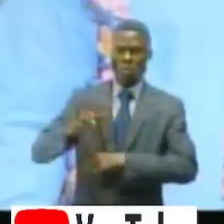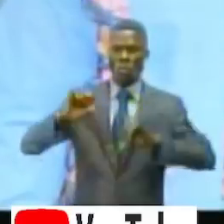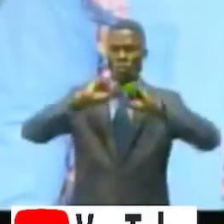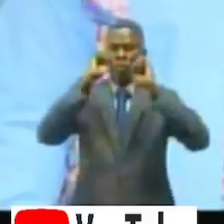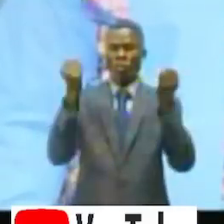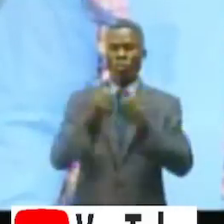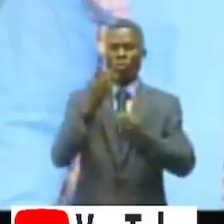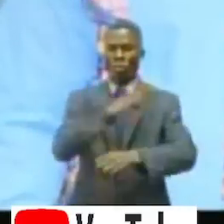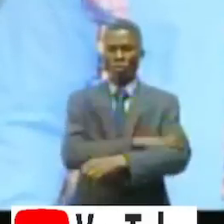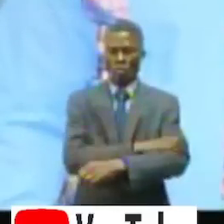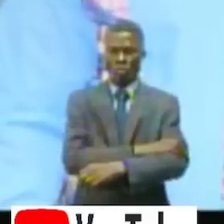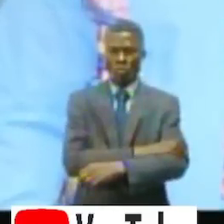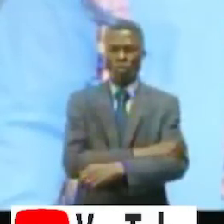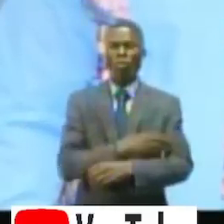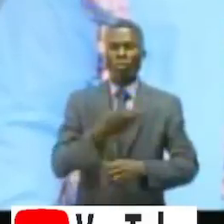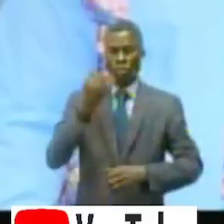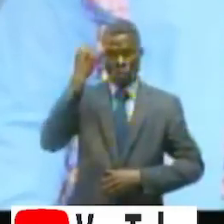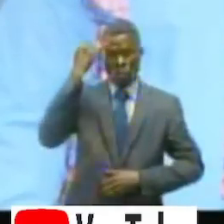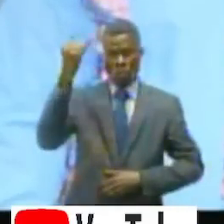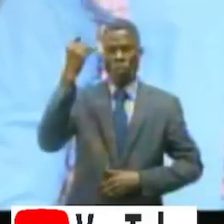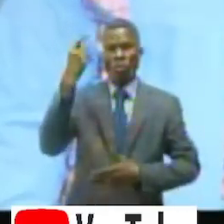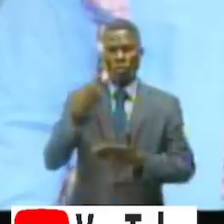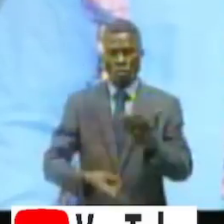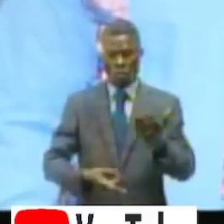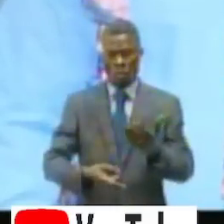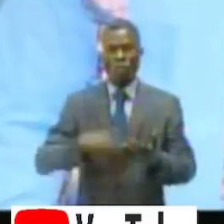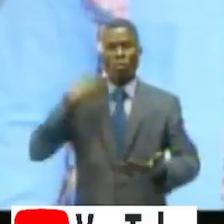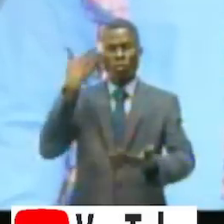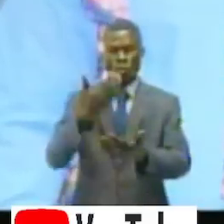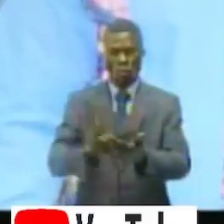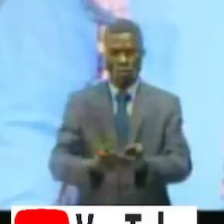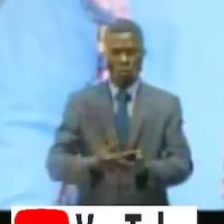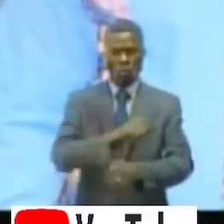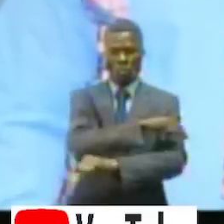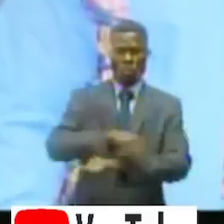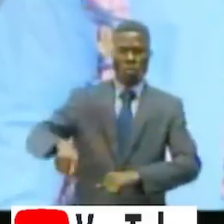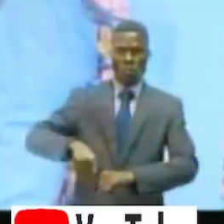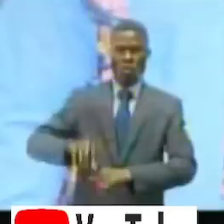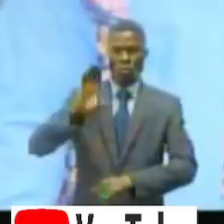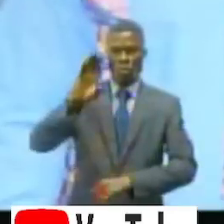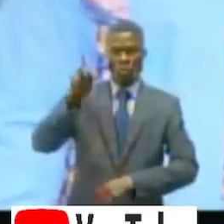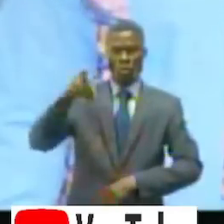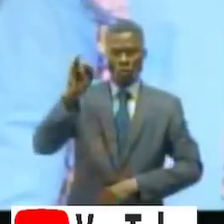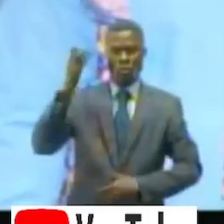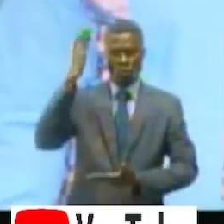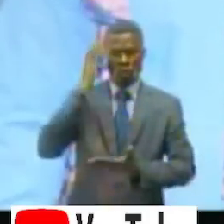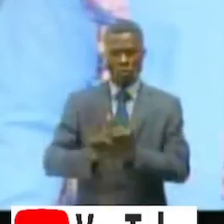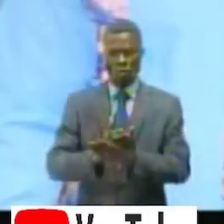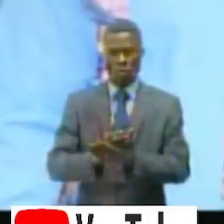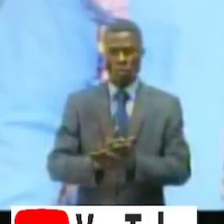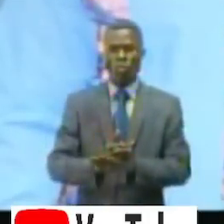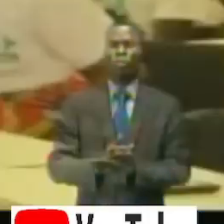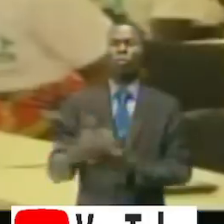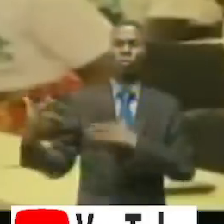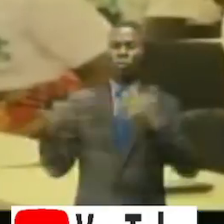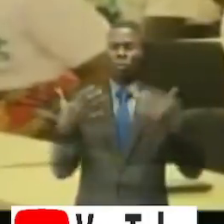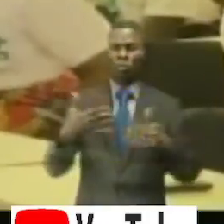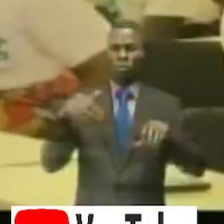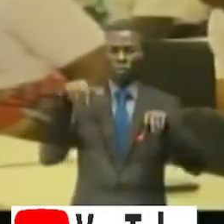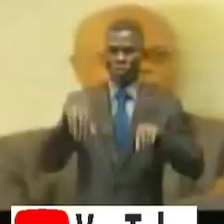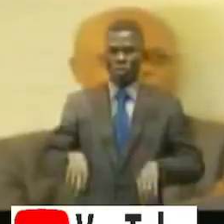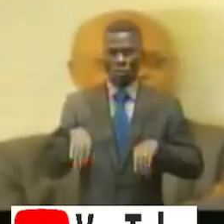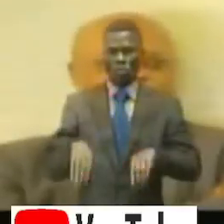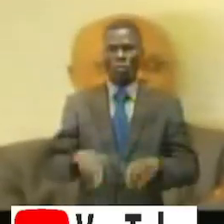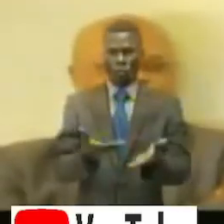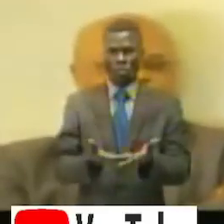civile Force Vive de l'Ituri pense que son arrivée doit également mettre fin à l'impunité en RDC. Signalons